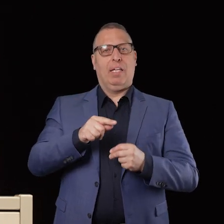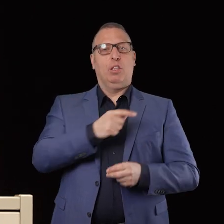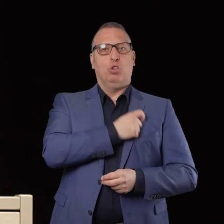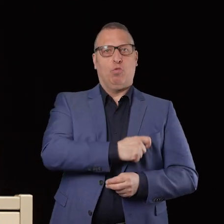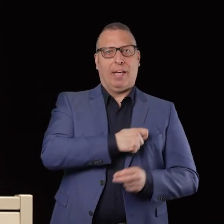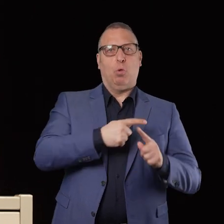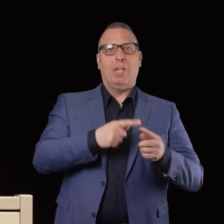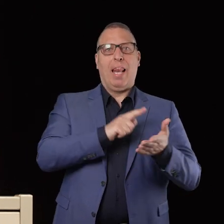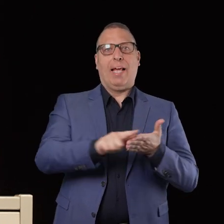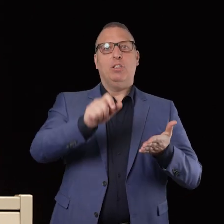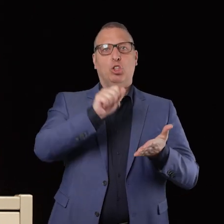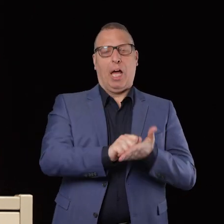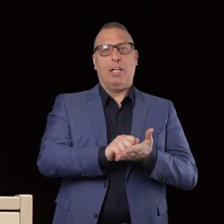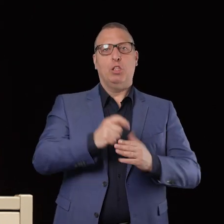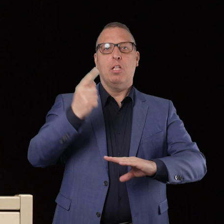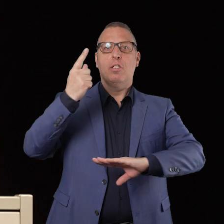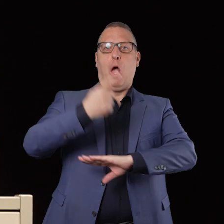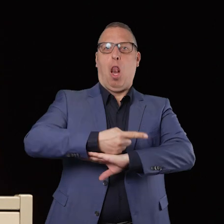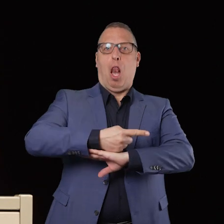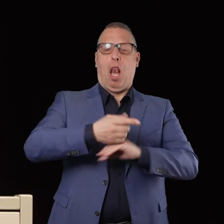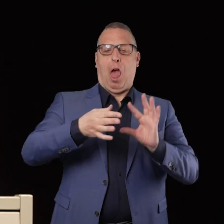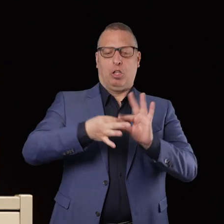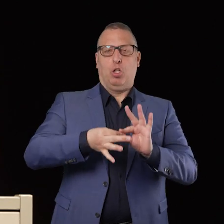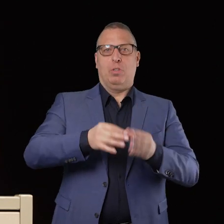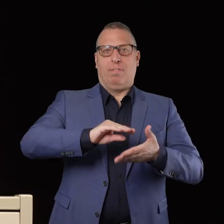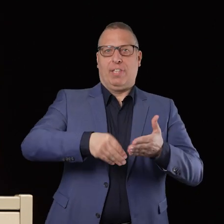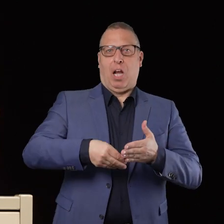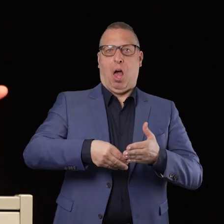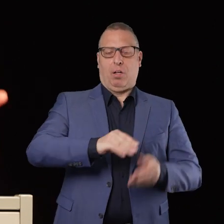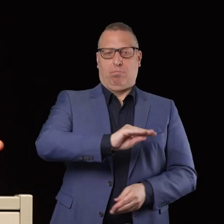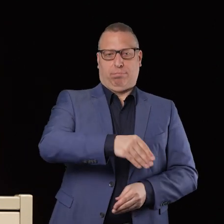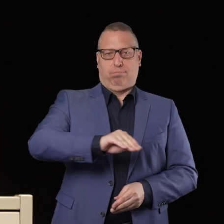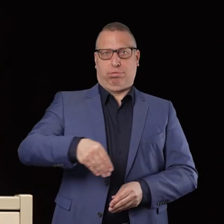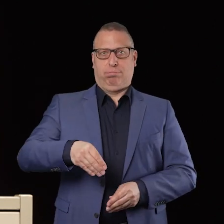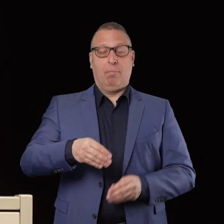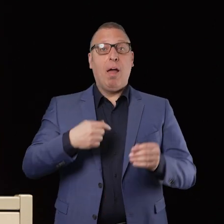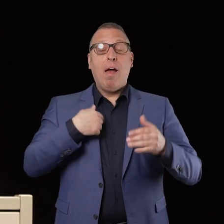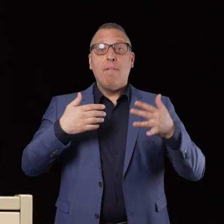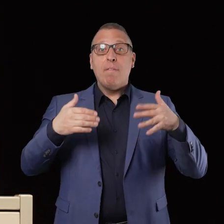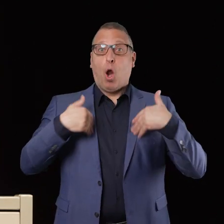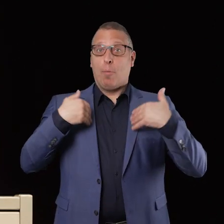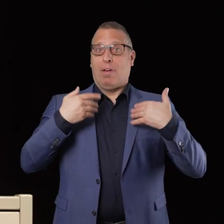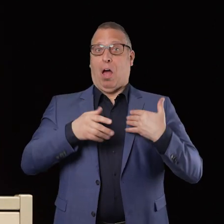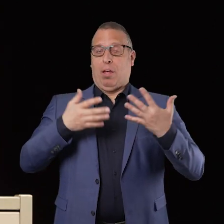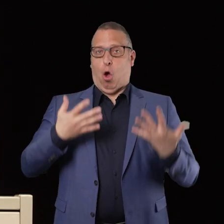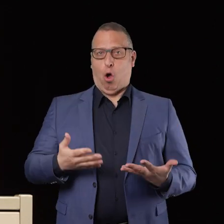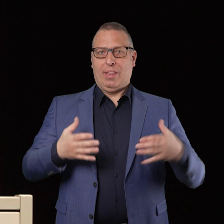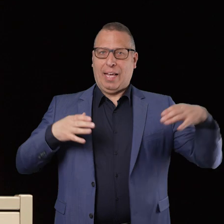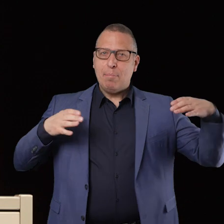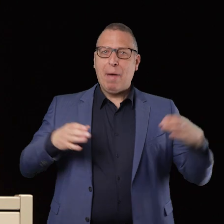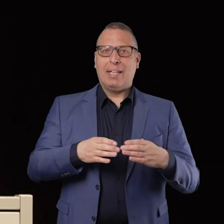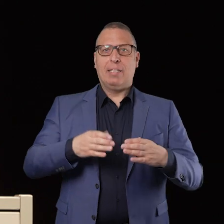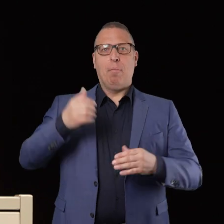den schweizerisch-liechtensteinischen Zollanschlussvertrag. Es freut mich sehr, dass wir heute